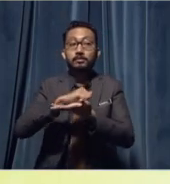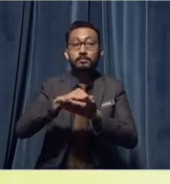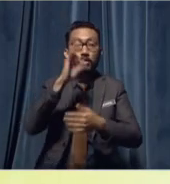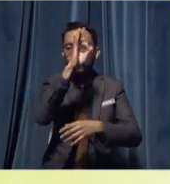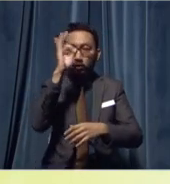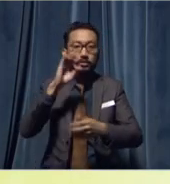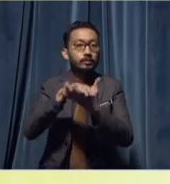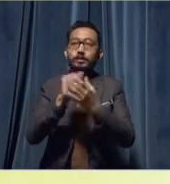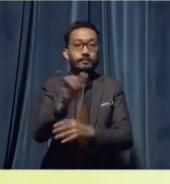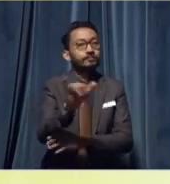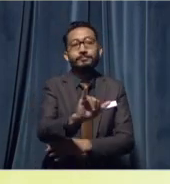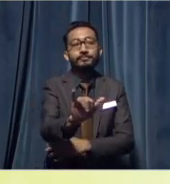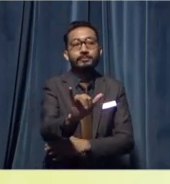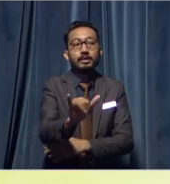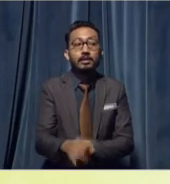molekul sabun.